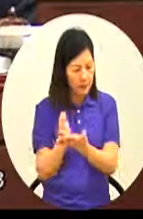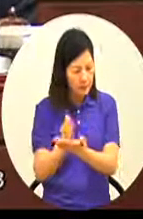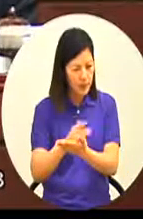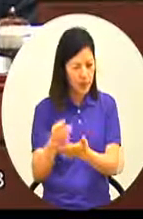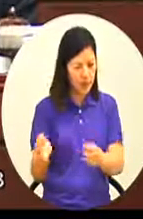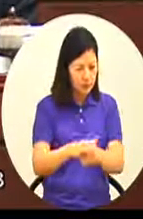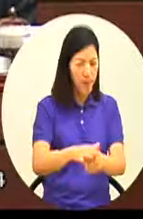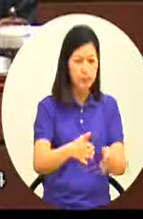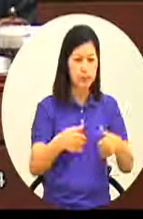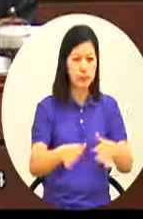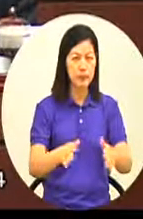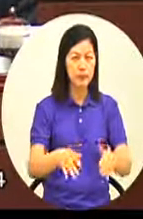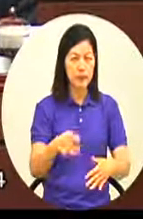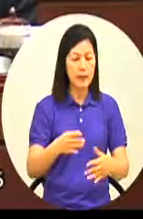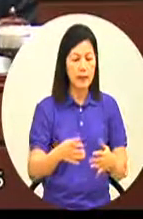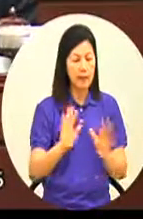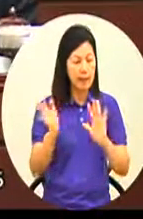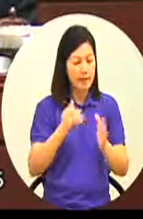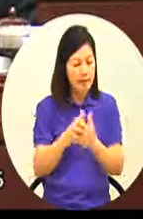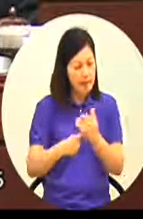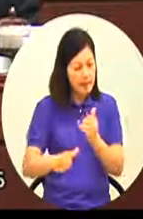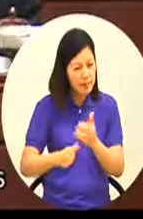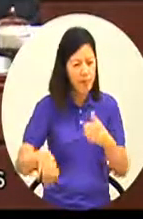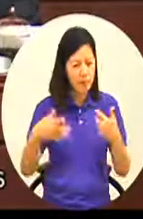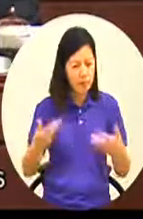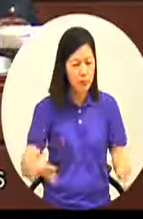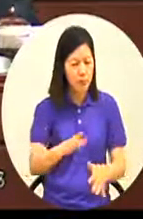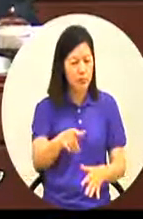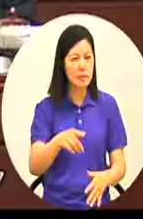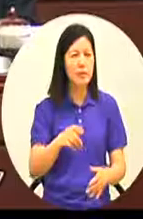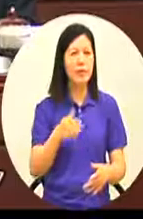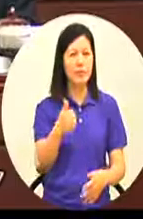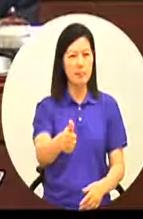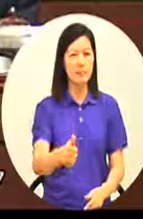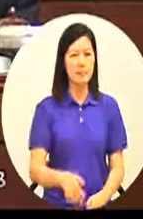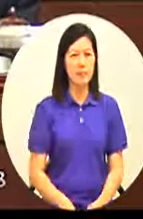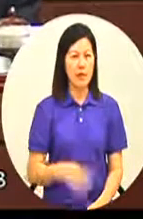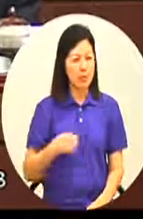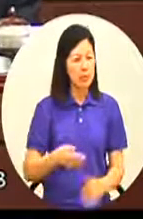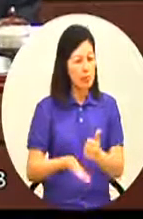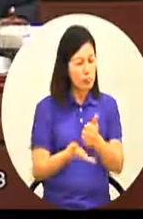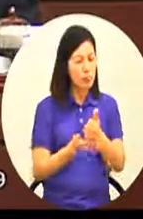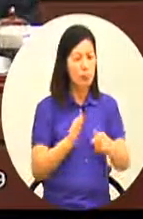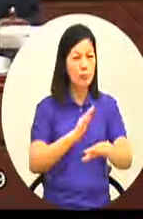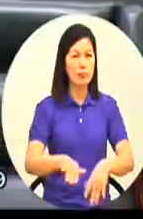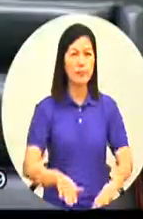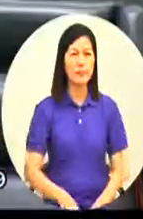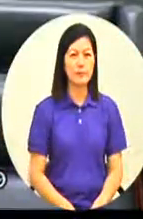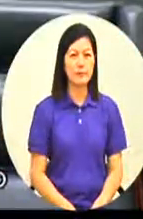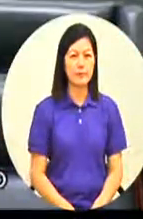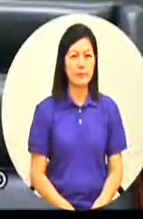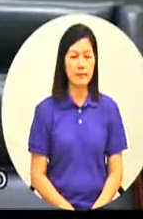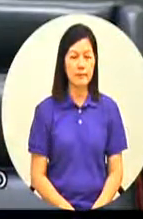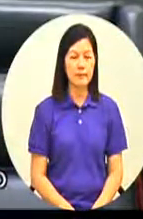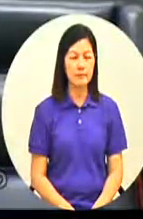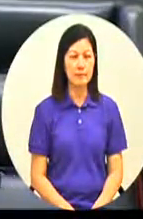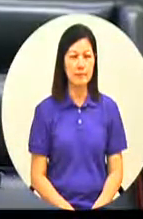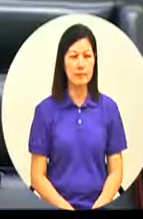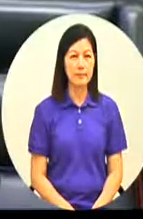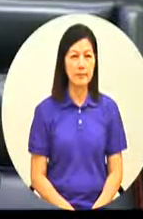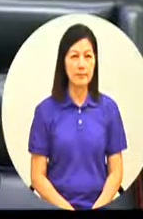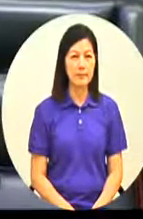助，啊，这家生囡仔是好代志，我希望阮会加来这個鼓励这個。 就恁，你应该，咱